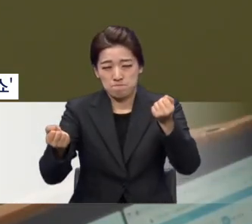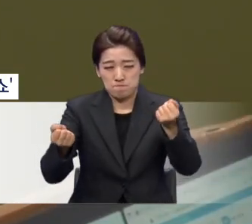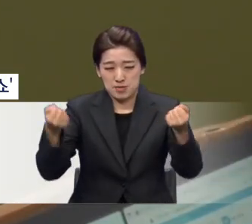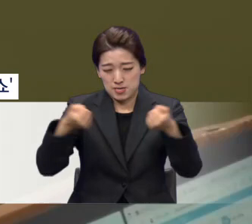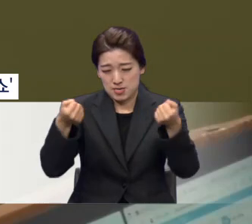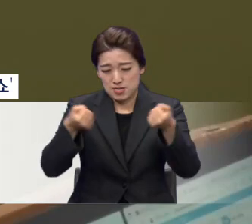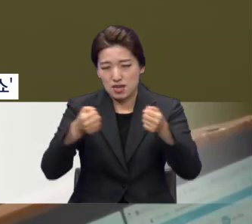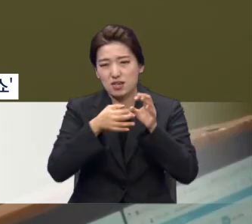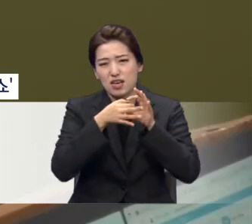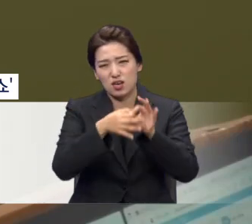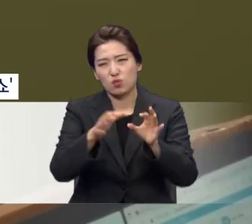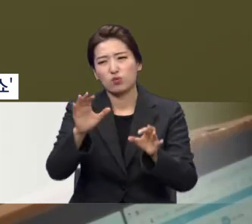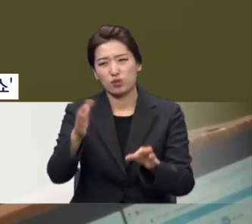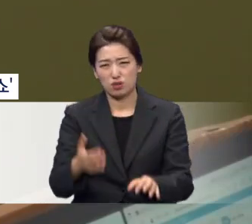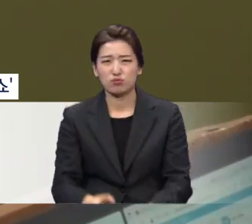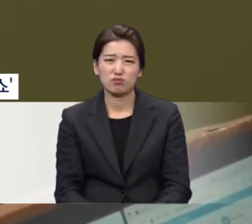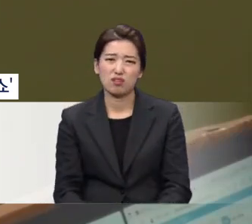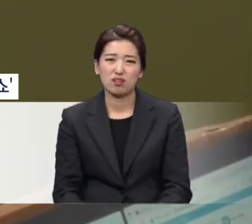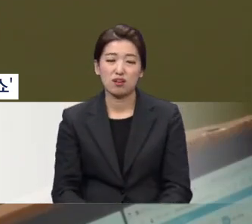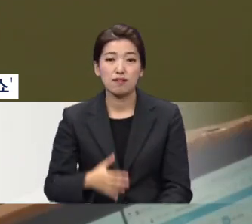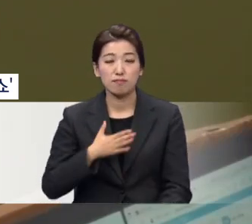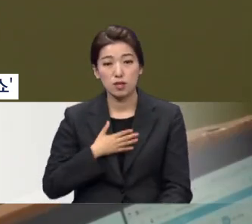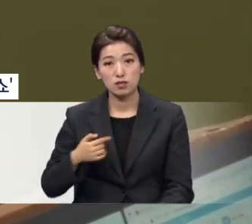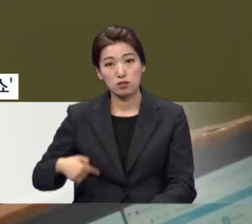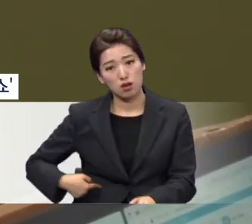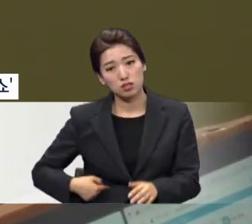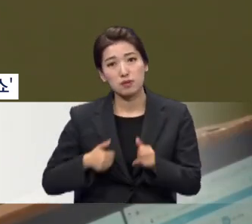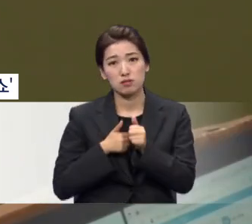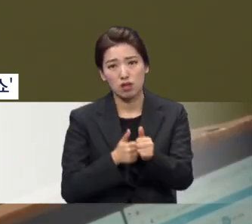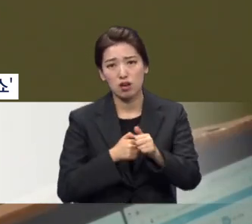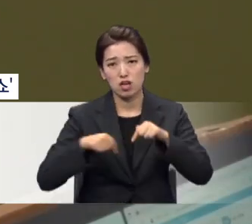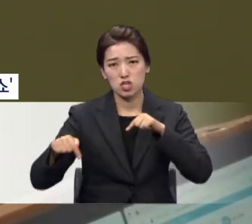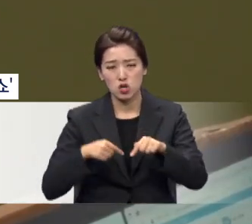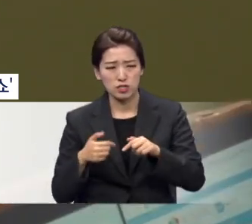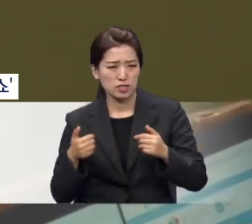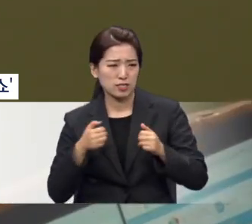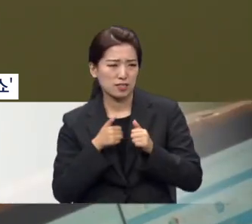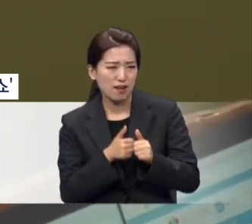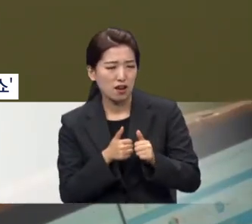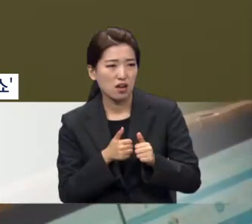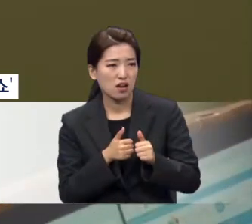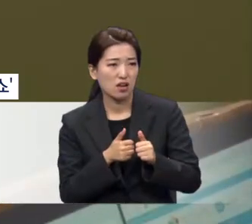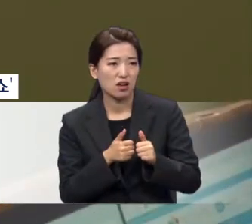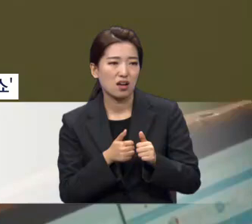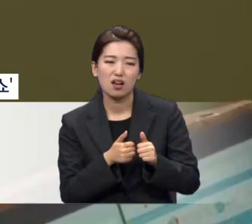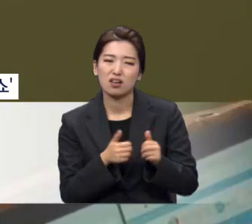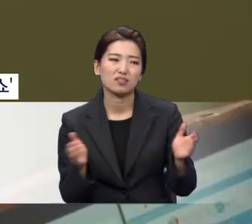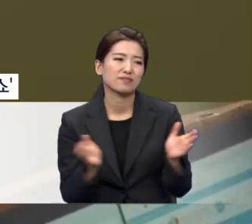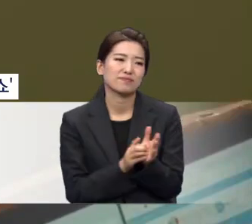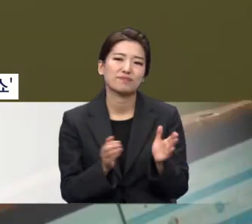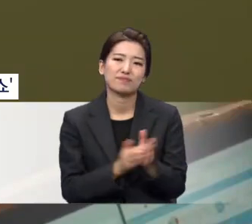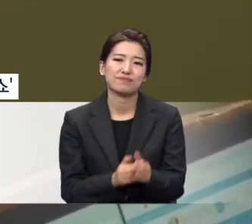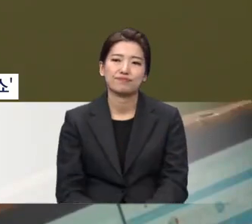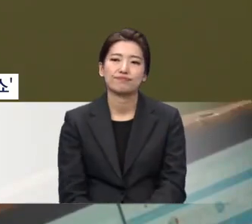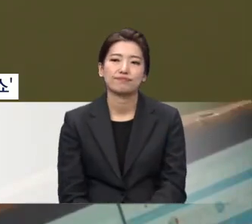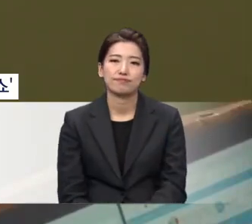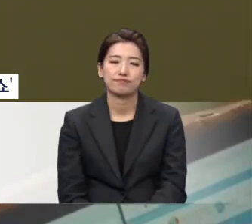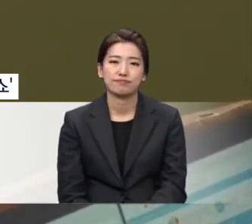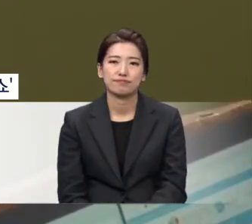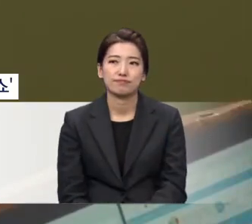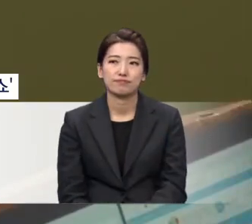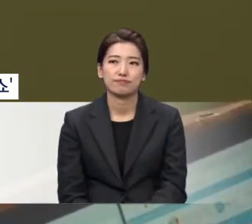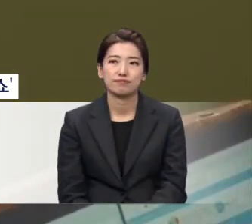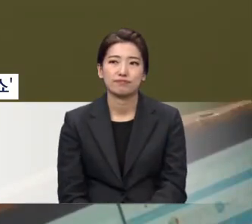소신파 뭐 이런 거 이제 그만하고 정말 제가 할 수 있는 일을 하자 저는 꿈이 있어요 형기 마치고